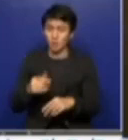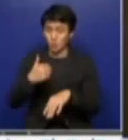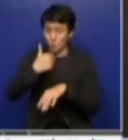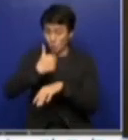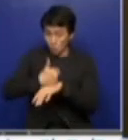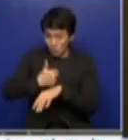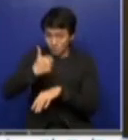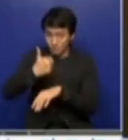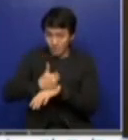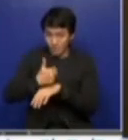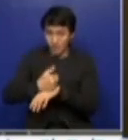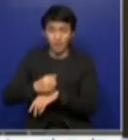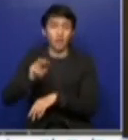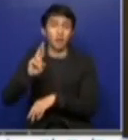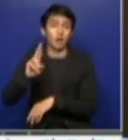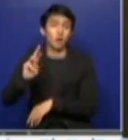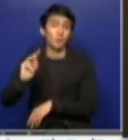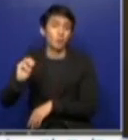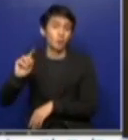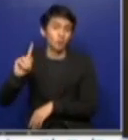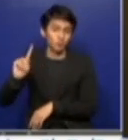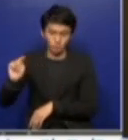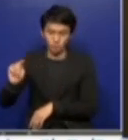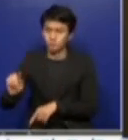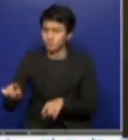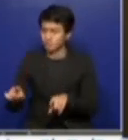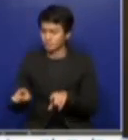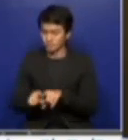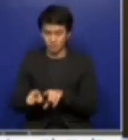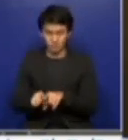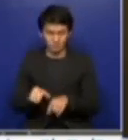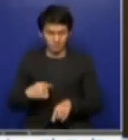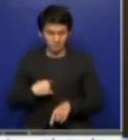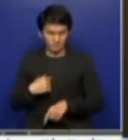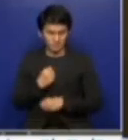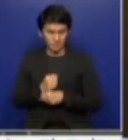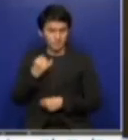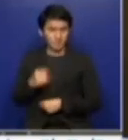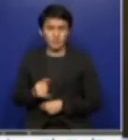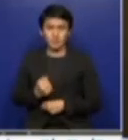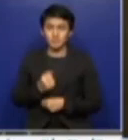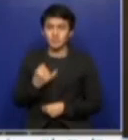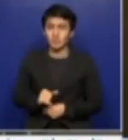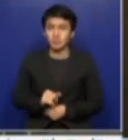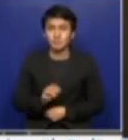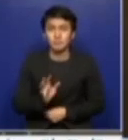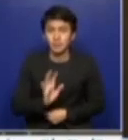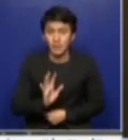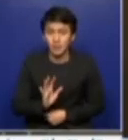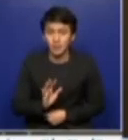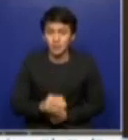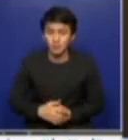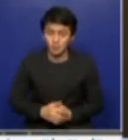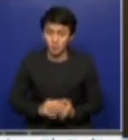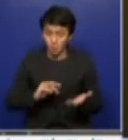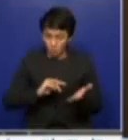าลไม่อาจปฏิเสธความรับผิดชอบได้หากมีประชาชน